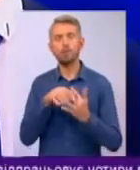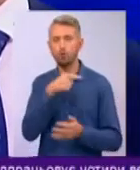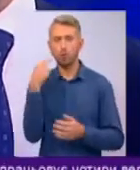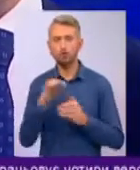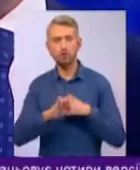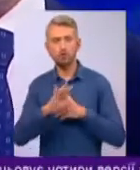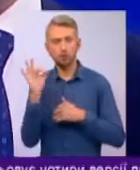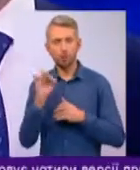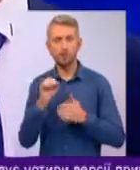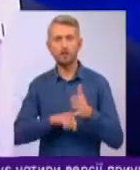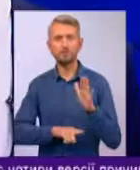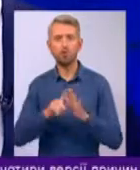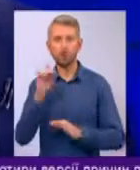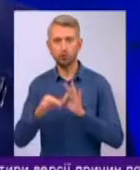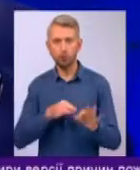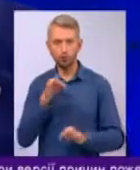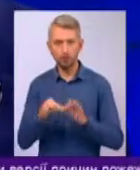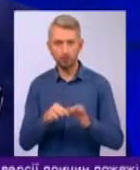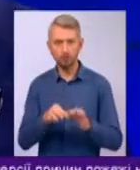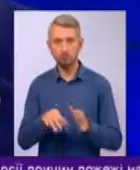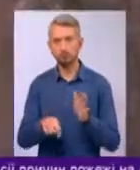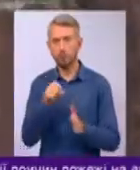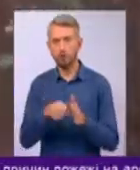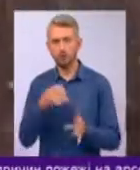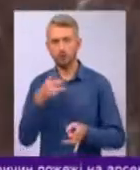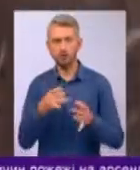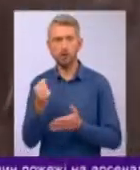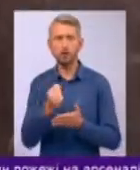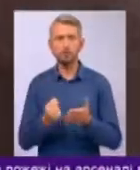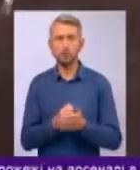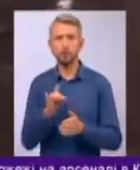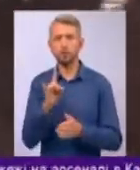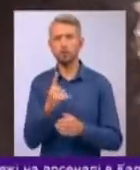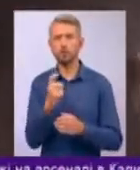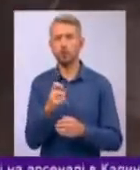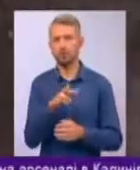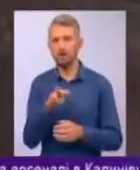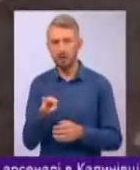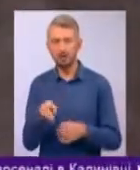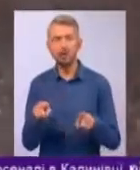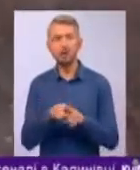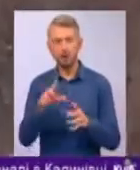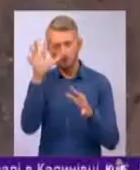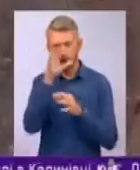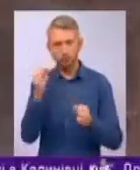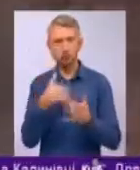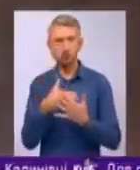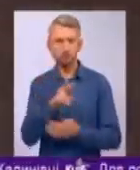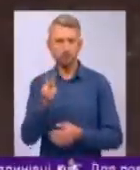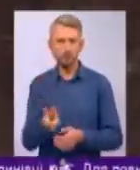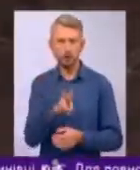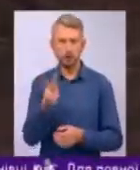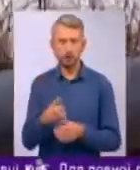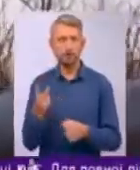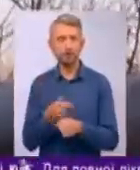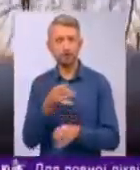Сході. Від початку доби окупанти вели обстріли зі зброї калібром понад 100 міліметрів. Так, вночі упродовж майже 2 годин бойовики